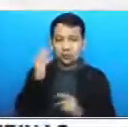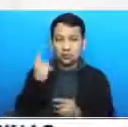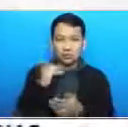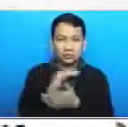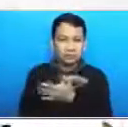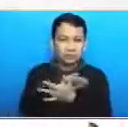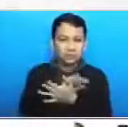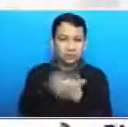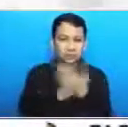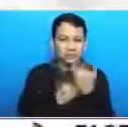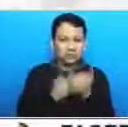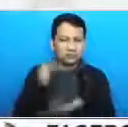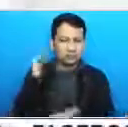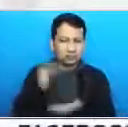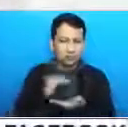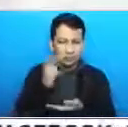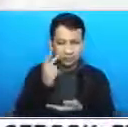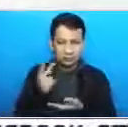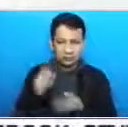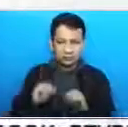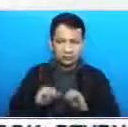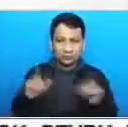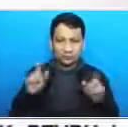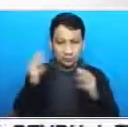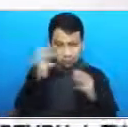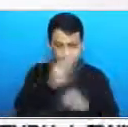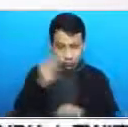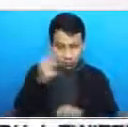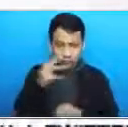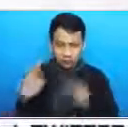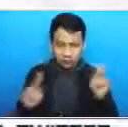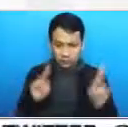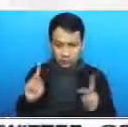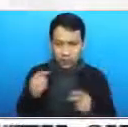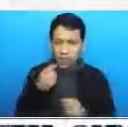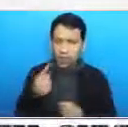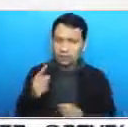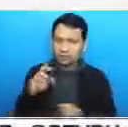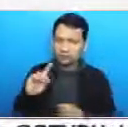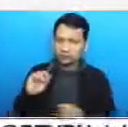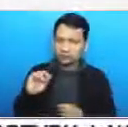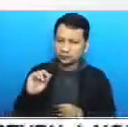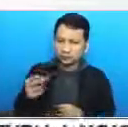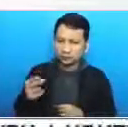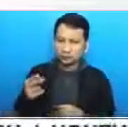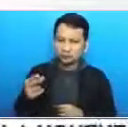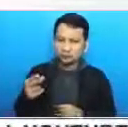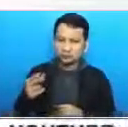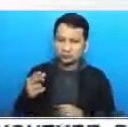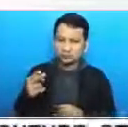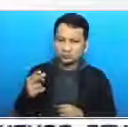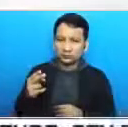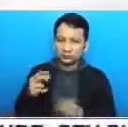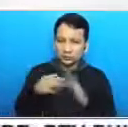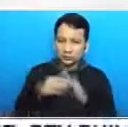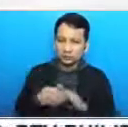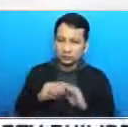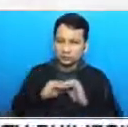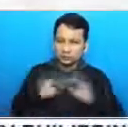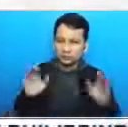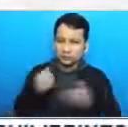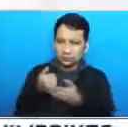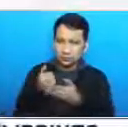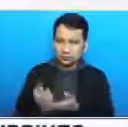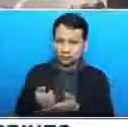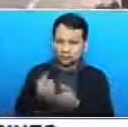mami. Kuya, pwede bang ikaw na lang maglagay sa akin ng tube kasi natatakot daw siya? Iba pala talaga yung feeling pag